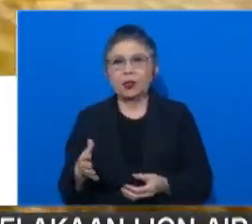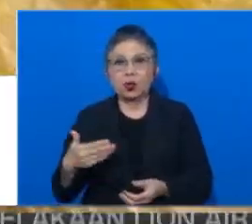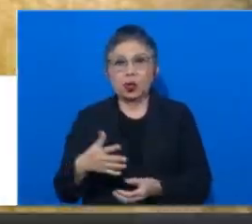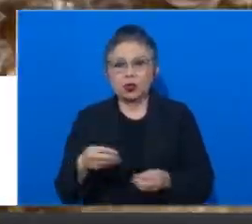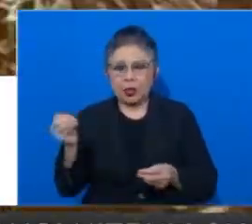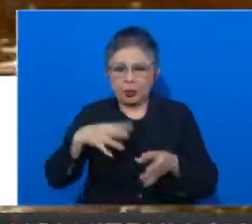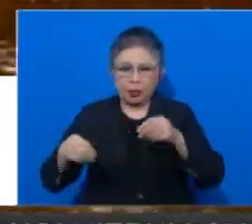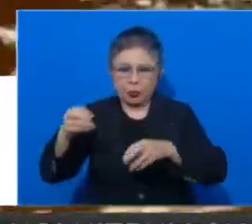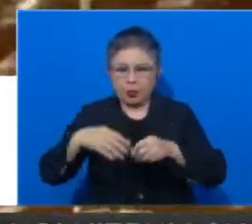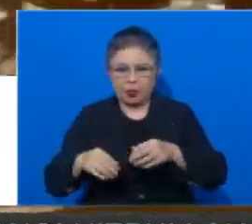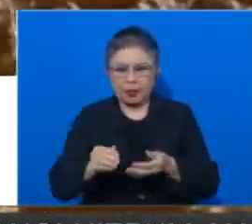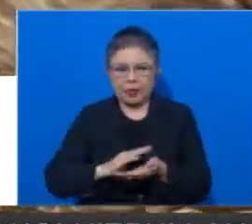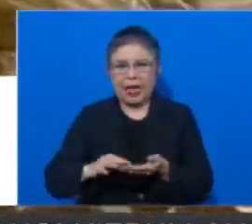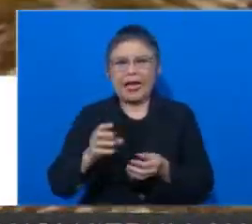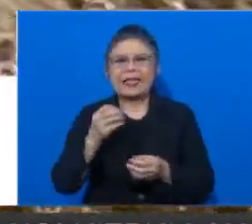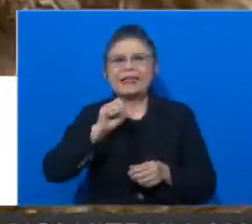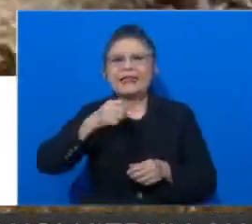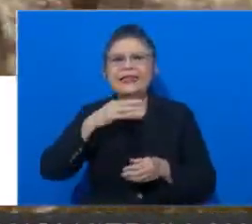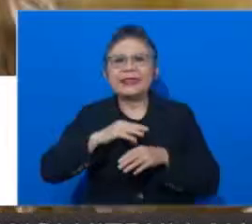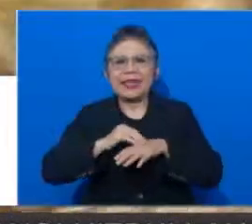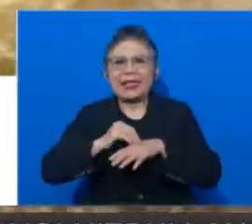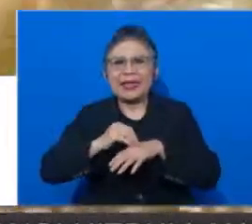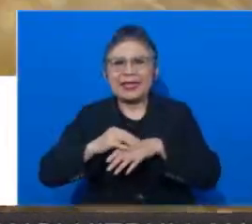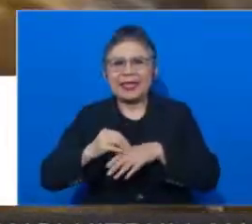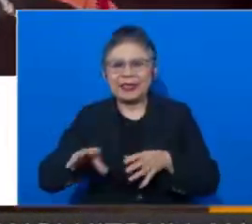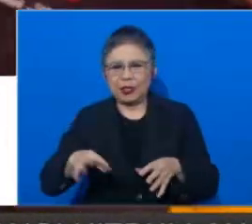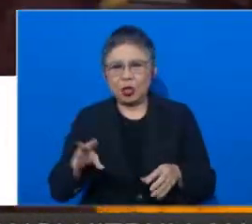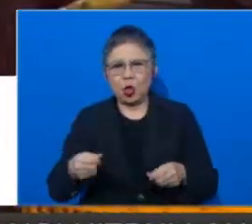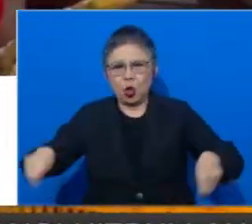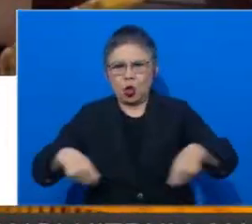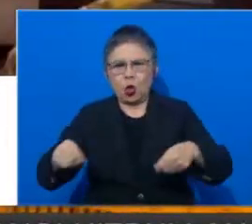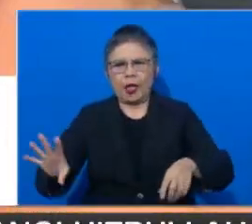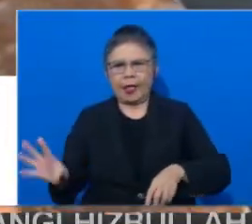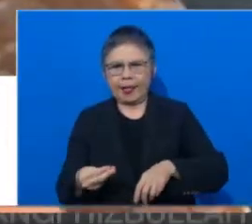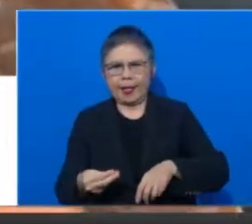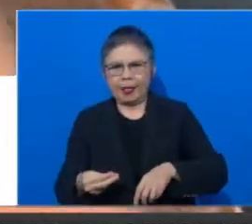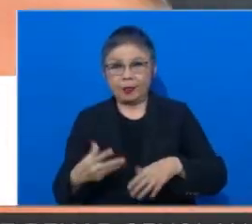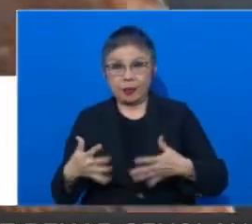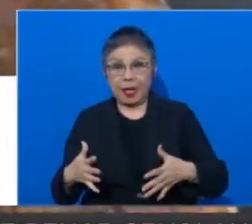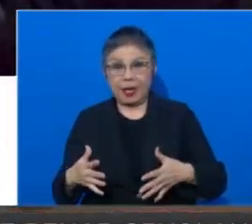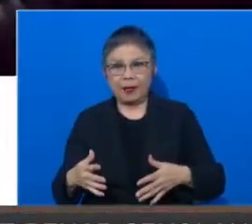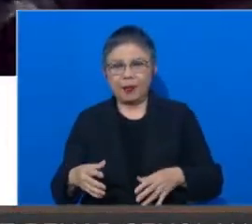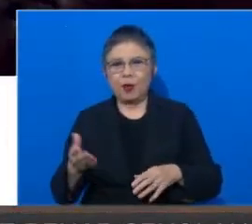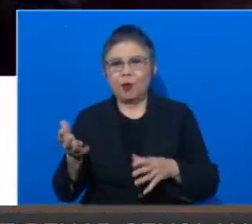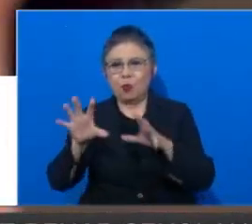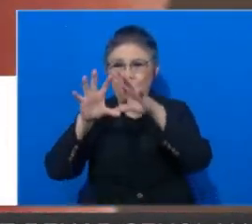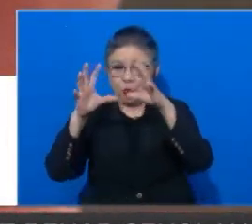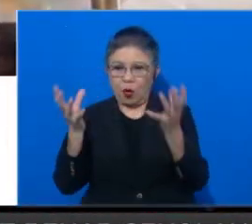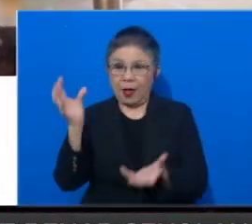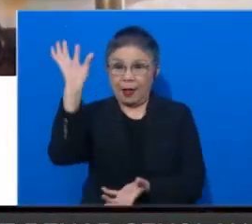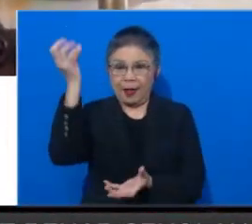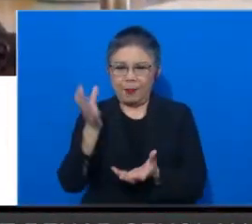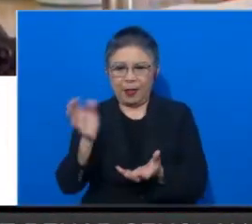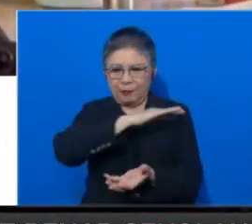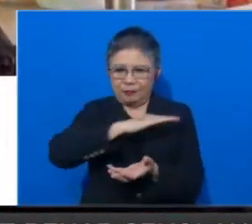dimarinasi diambil bagian dagingnya saja dan digoreng kering. Sambil menunggu matang, buah kelapa disiapkan, lalu